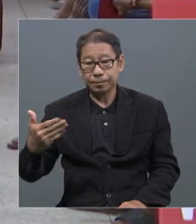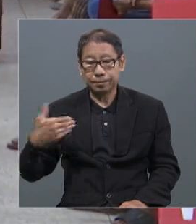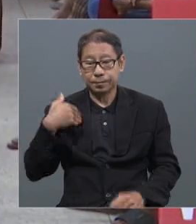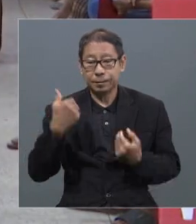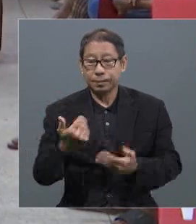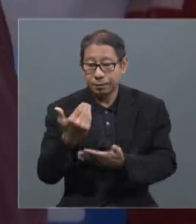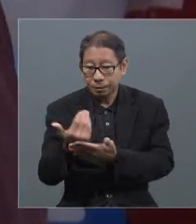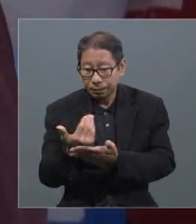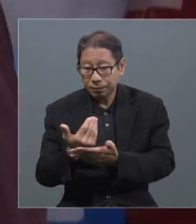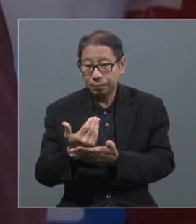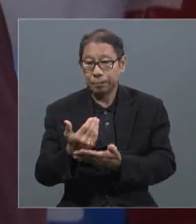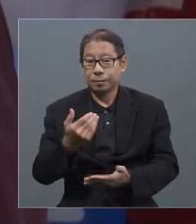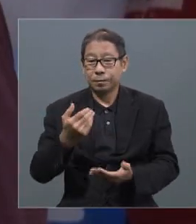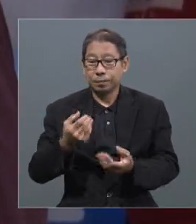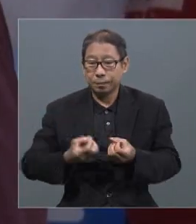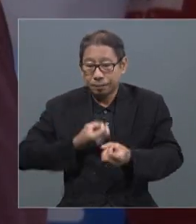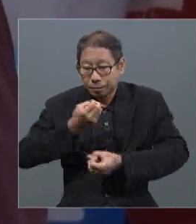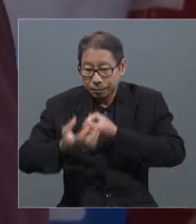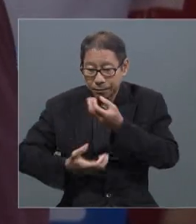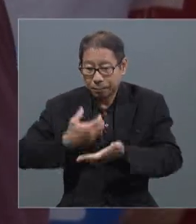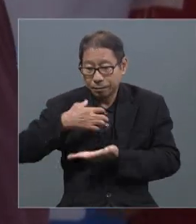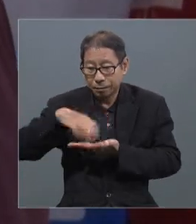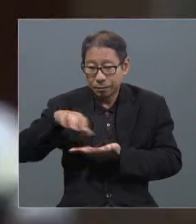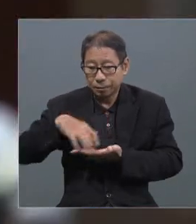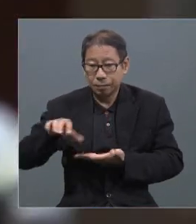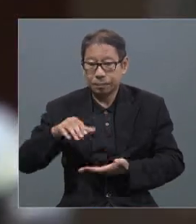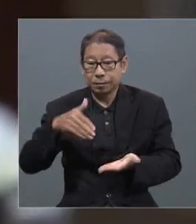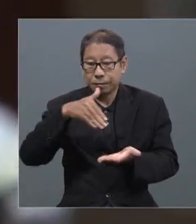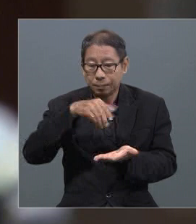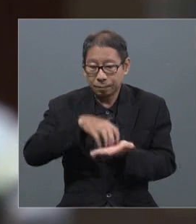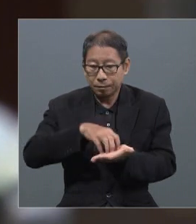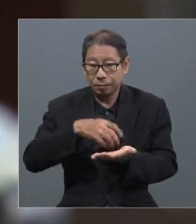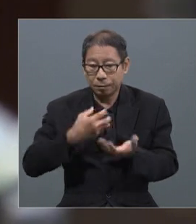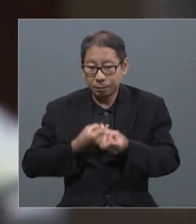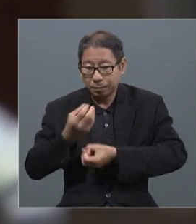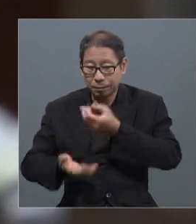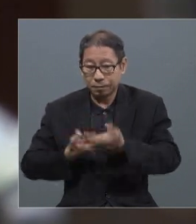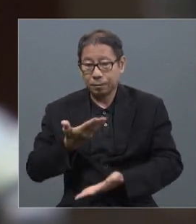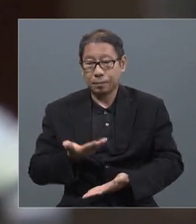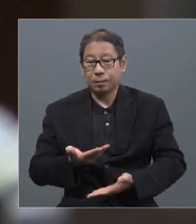ศรีสง่าถ่ายภาพสุนิสาสังทอง NVT ภาคกลางรายงาน